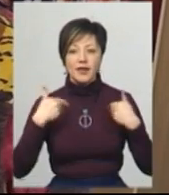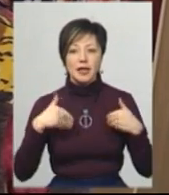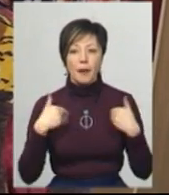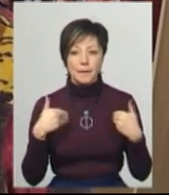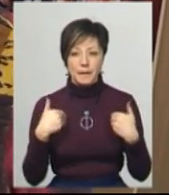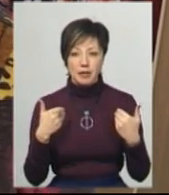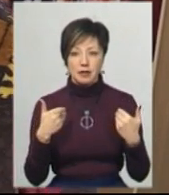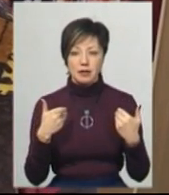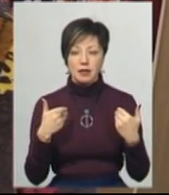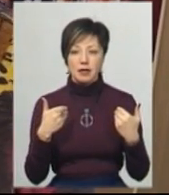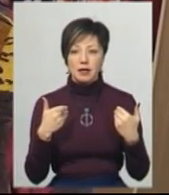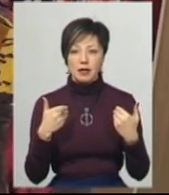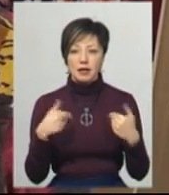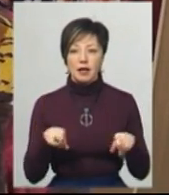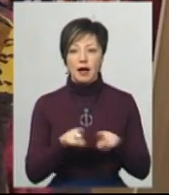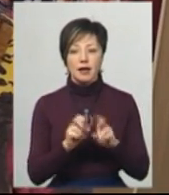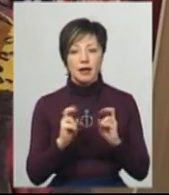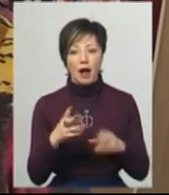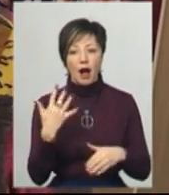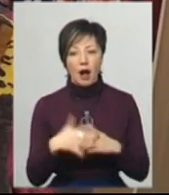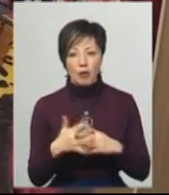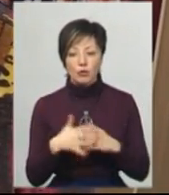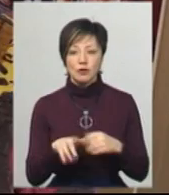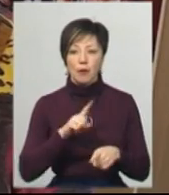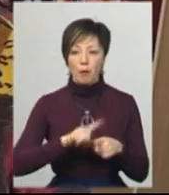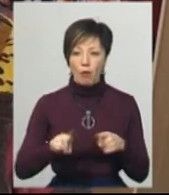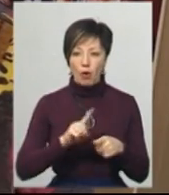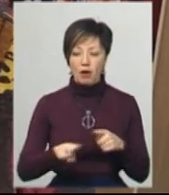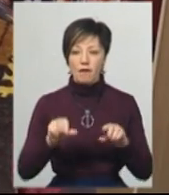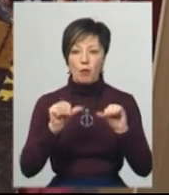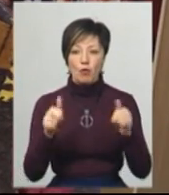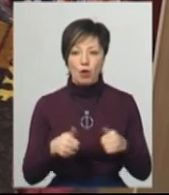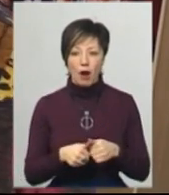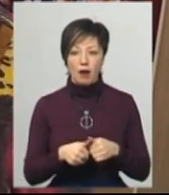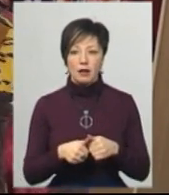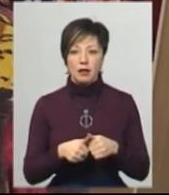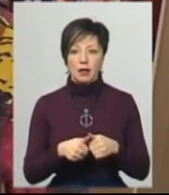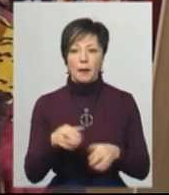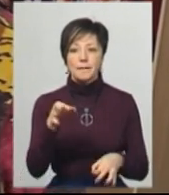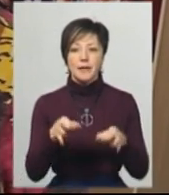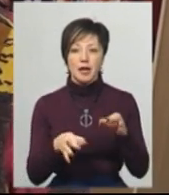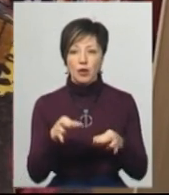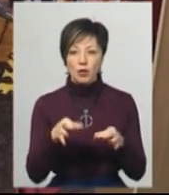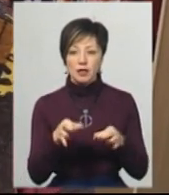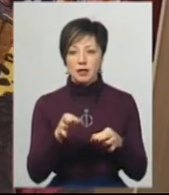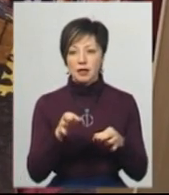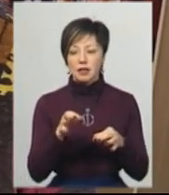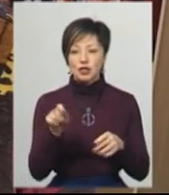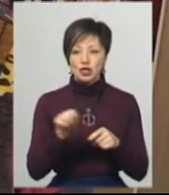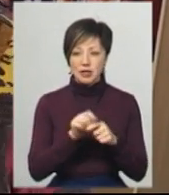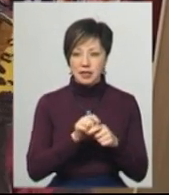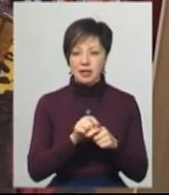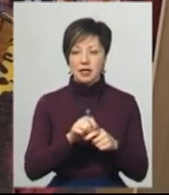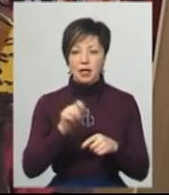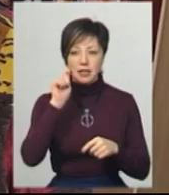вітамінні, такі як капуста, морква, буряк, природні фітонциди,